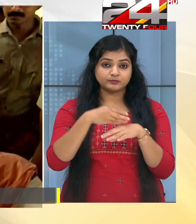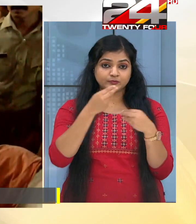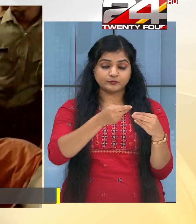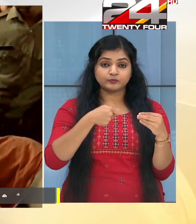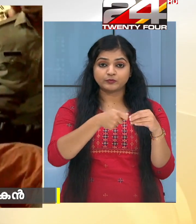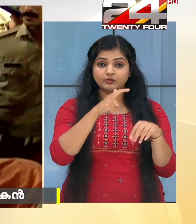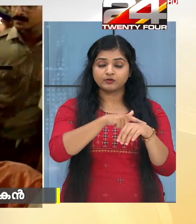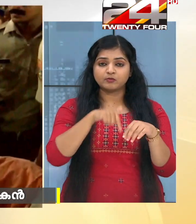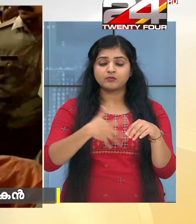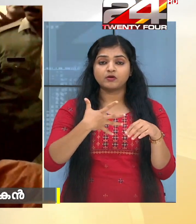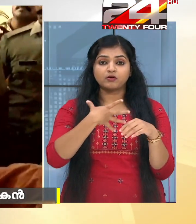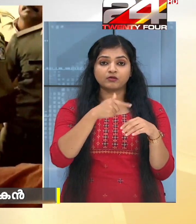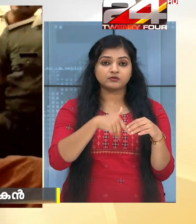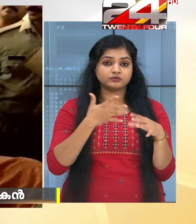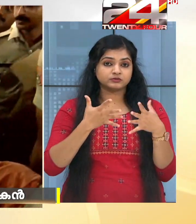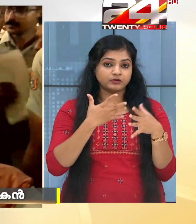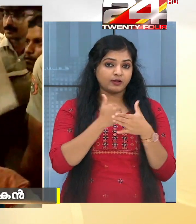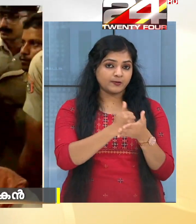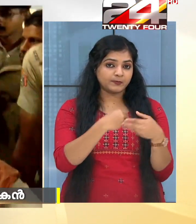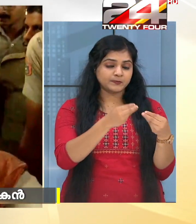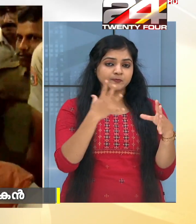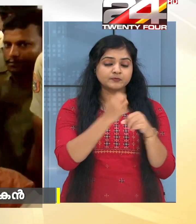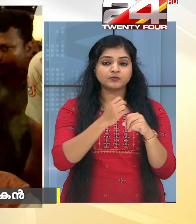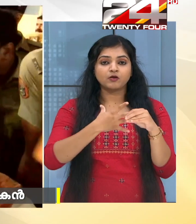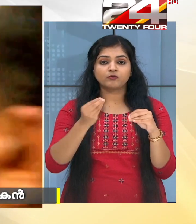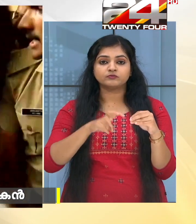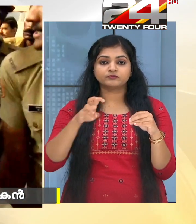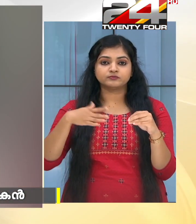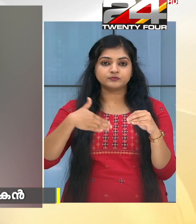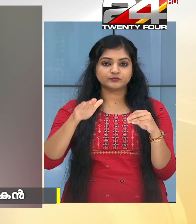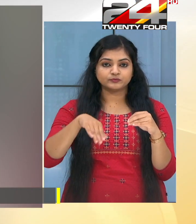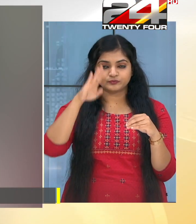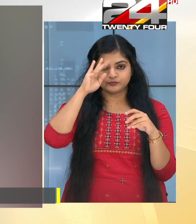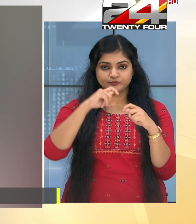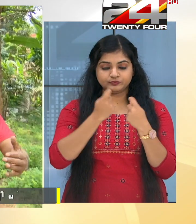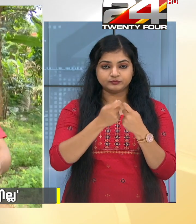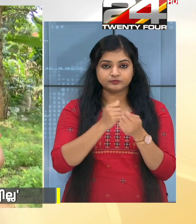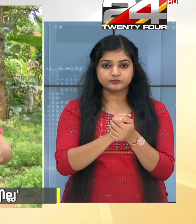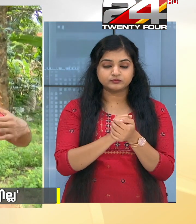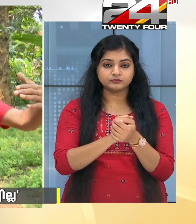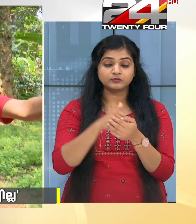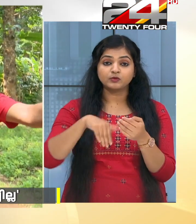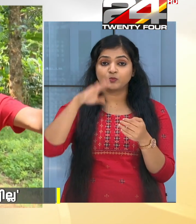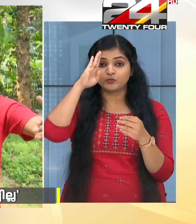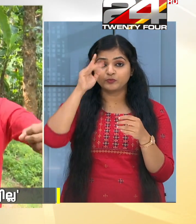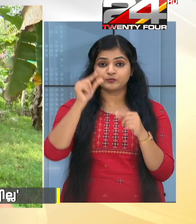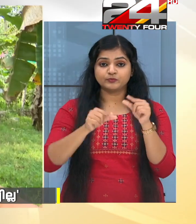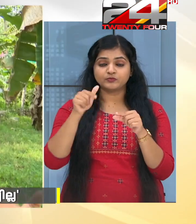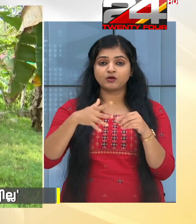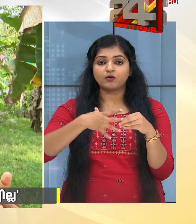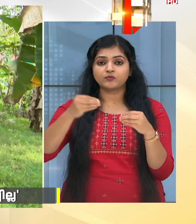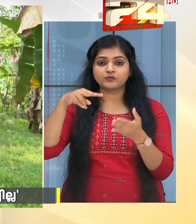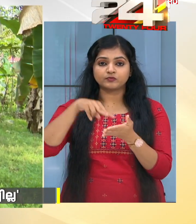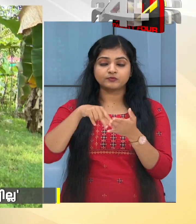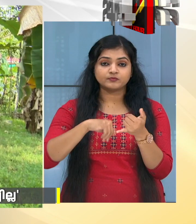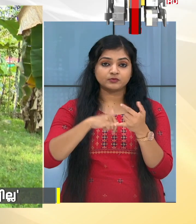ചെയ്തത്. ആരെങ്കിലും ഒപ്പം വന്നാലേ സന്ദീപിനെ ആശുപത്രിയിൽ കൊണ്ടുപോകൂ എന്ന് പോലീസ് നിർബന്ധം പിടിച്ചുവെന്നും ബിനു ആരോപിക്കുന്നു. ആ സമയത്ത് പോലീസ് അങ്ങ് വെളിയിൽ നിൽക്കുകയാണ്.